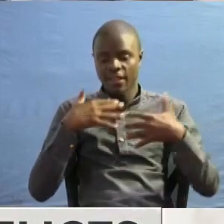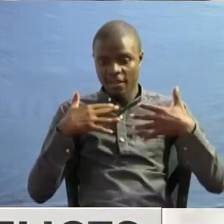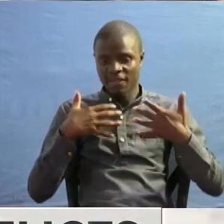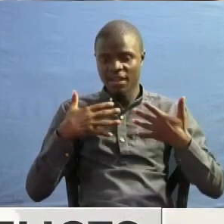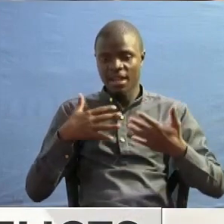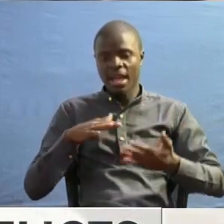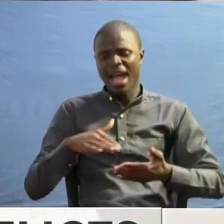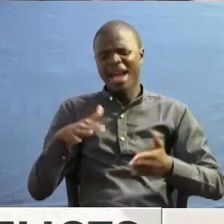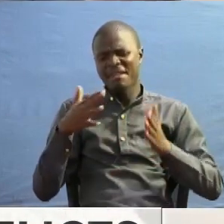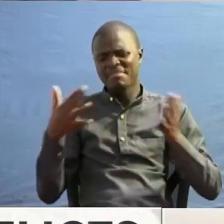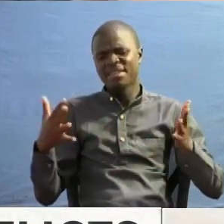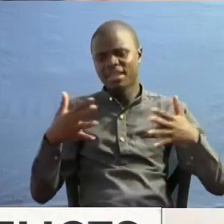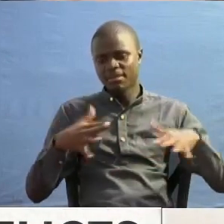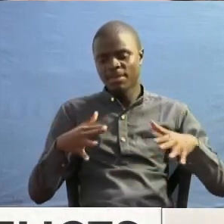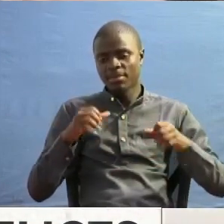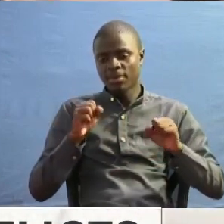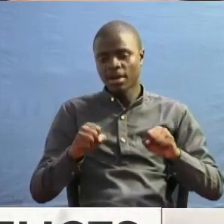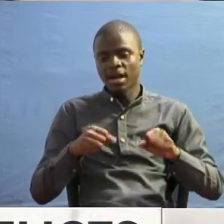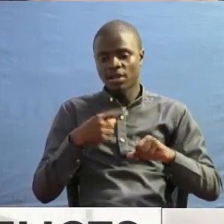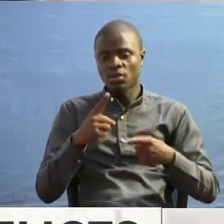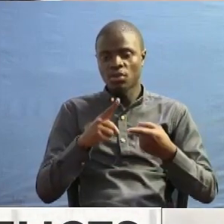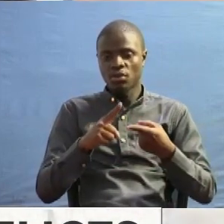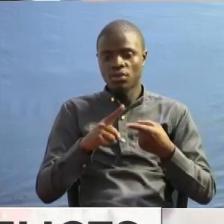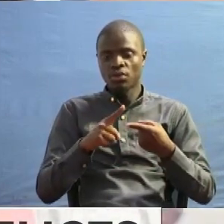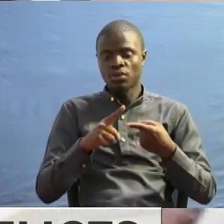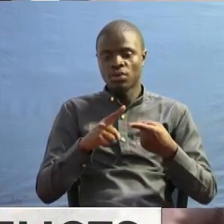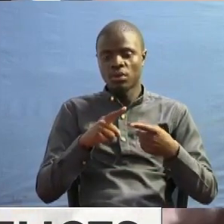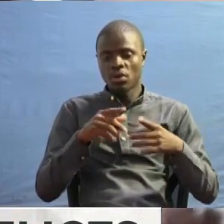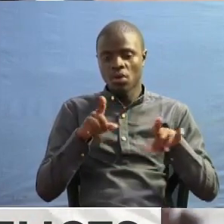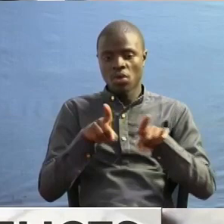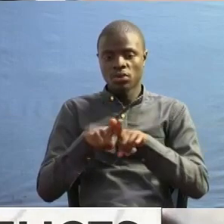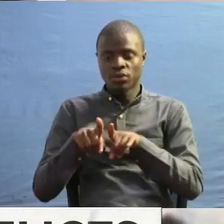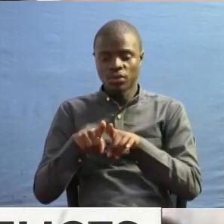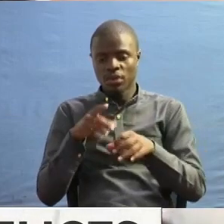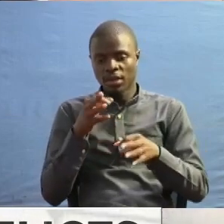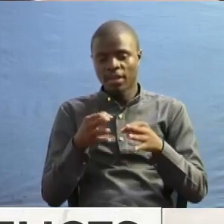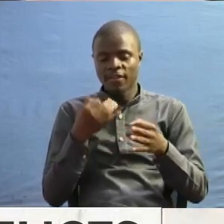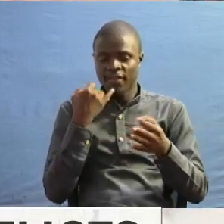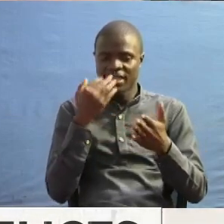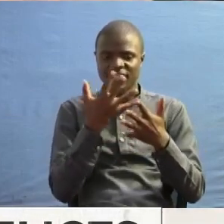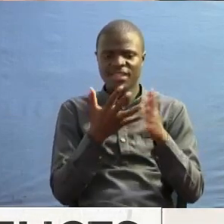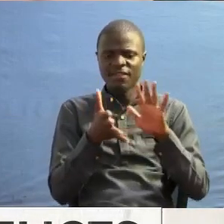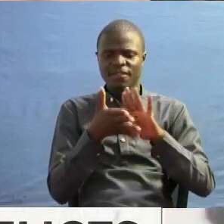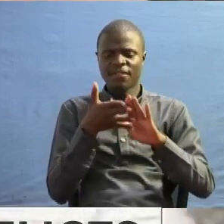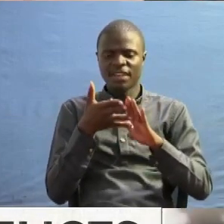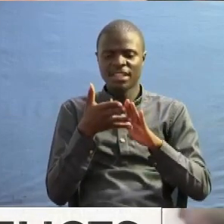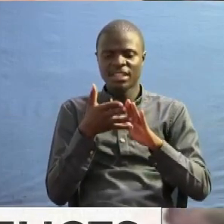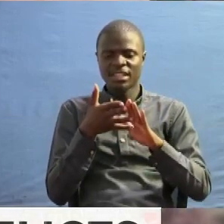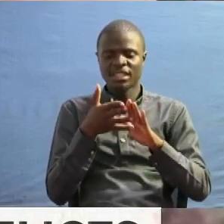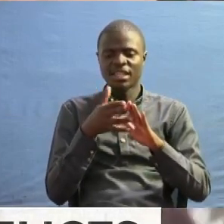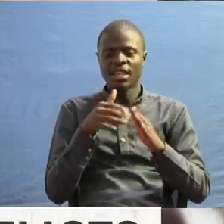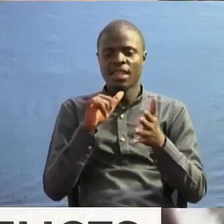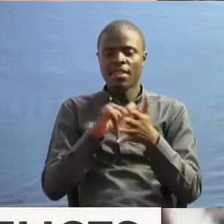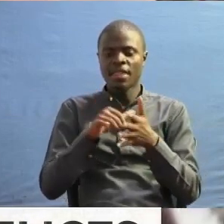fence, unaanguka chini, unaenda hospitali ama unaenda mochari. Kwa hivyo pia, kama ni fence ambayo ndovu inagonga inaanguka